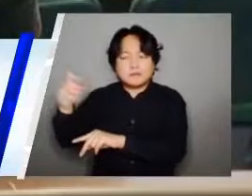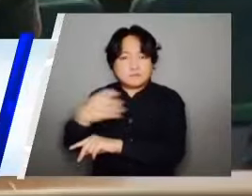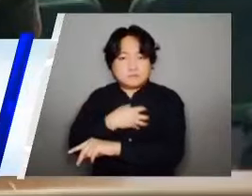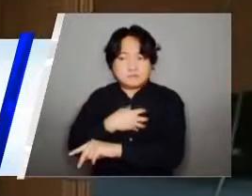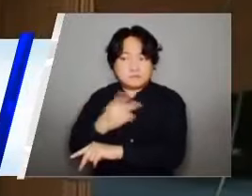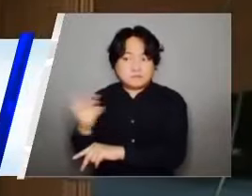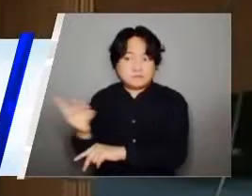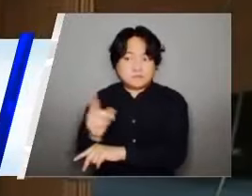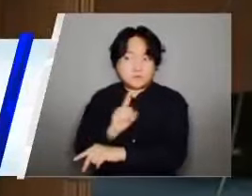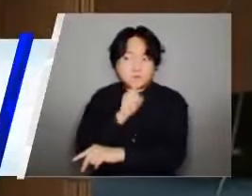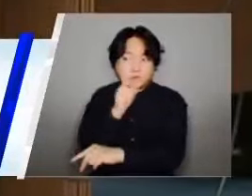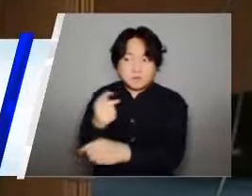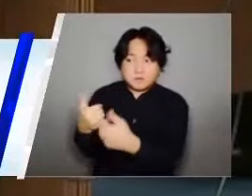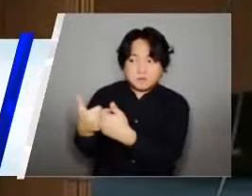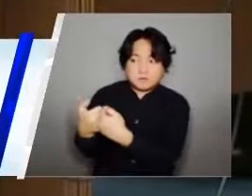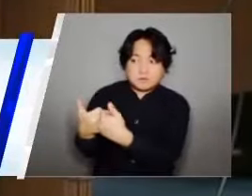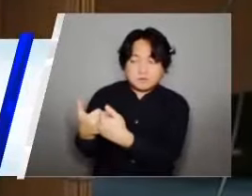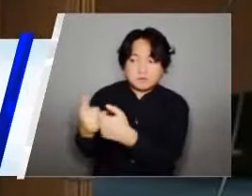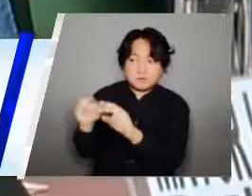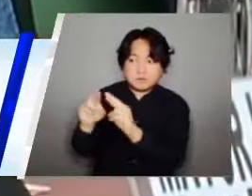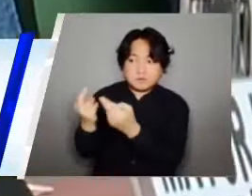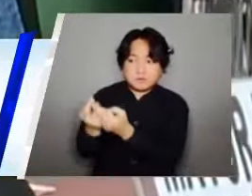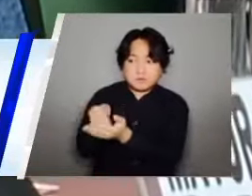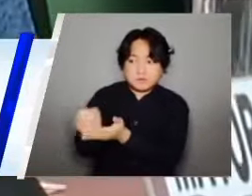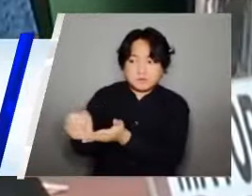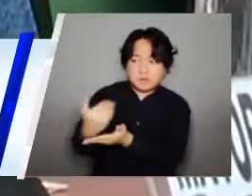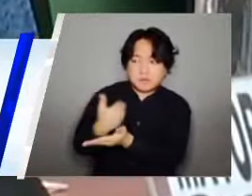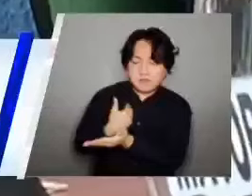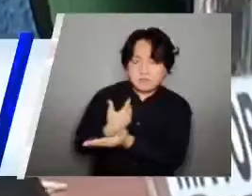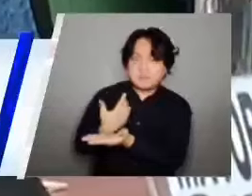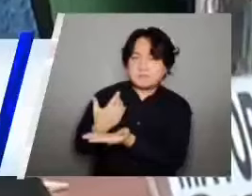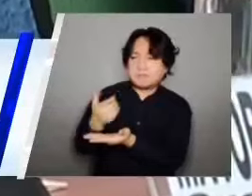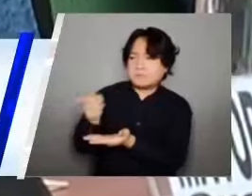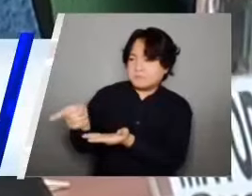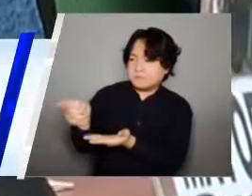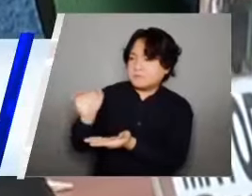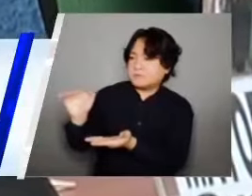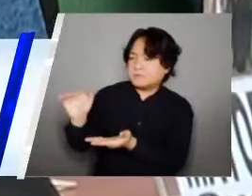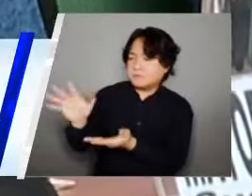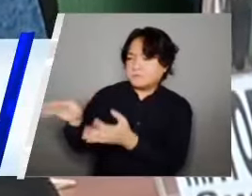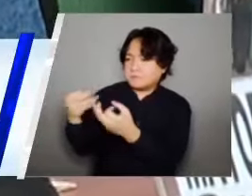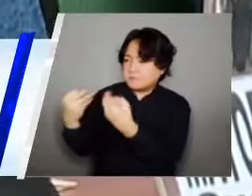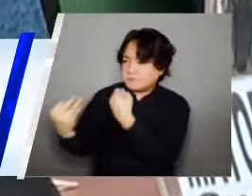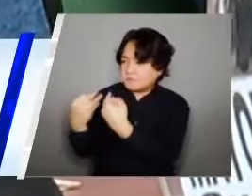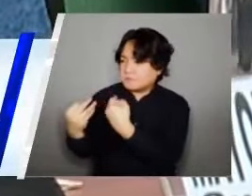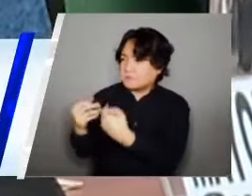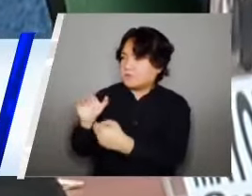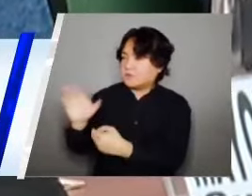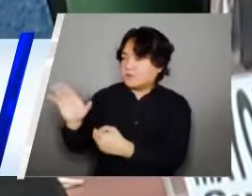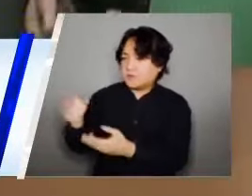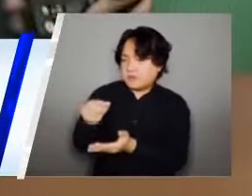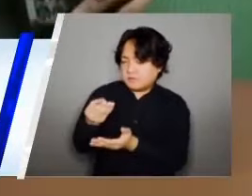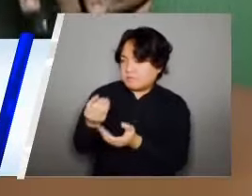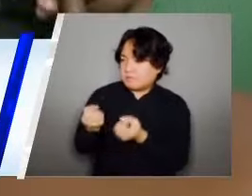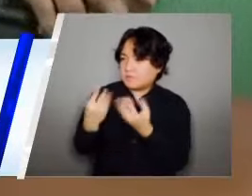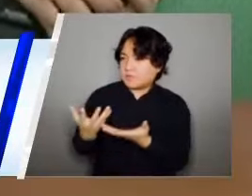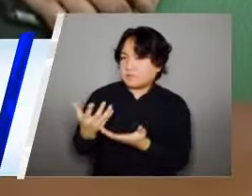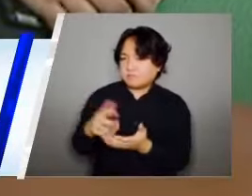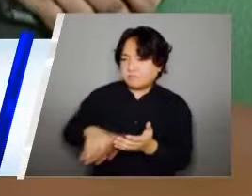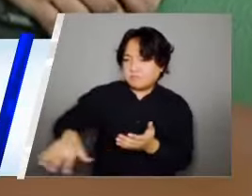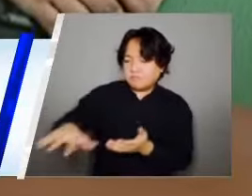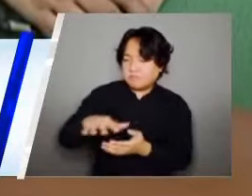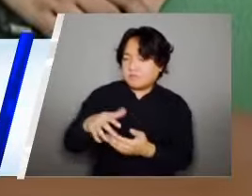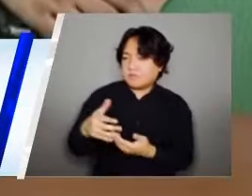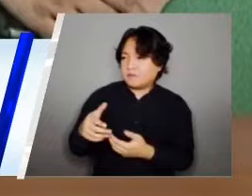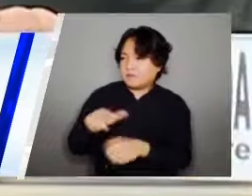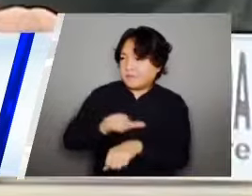cugay tungkol sa kanyang mga ari-arian partikular ang happy penguin Resort kung saan umano posibleng nagtago si go